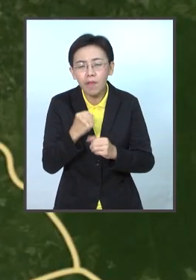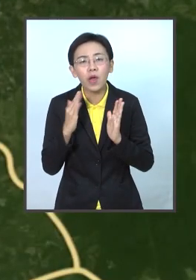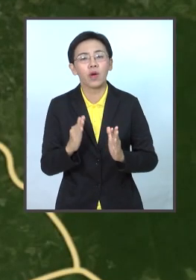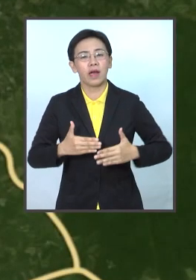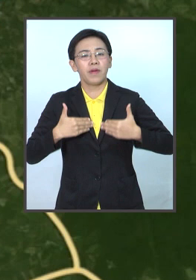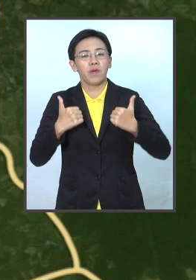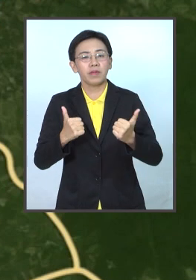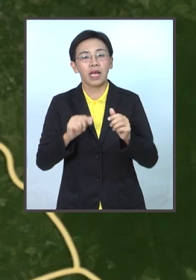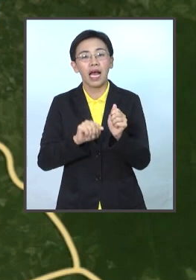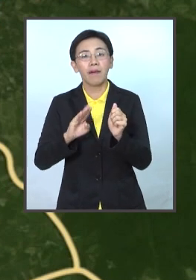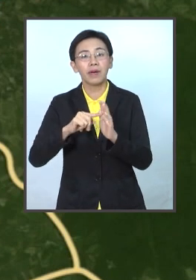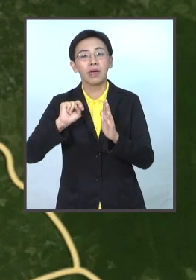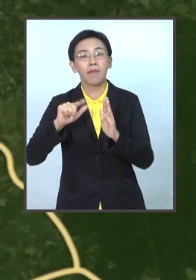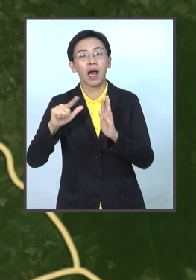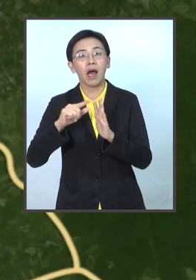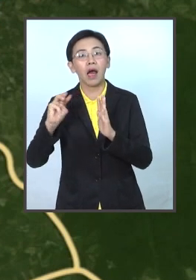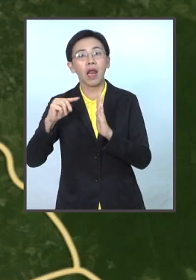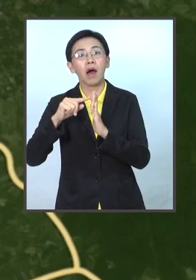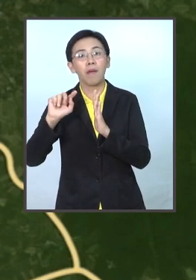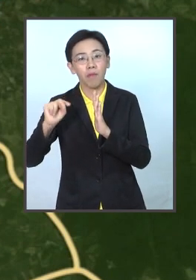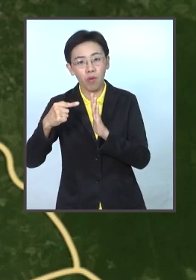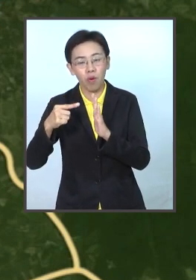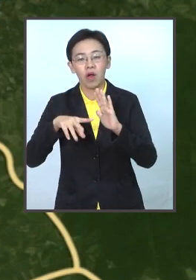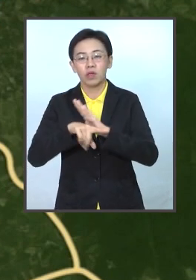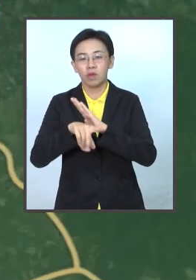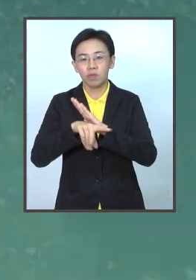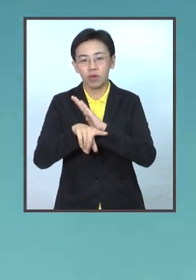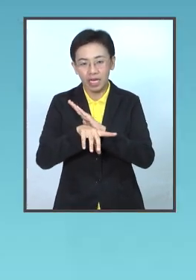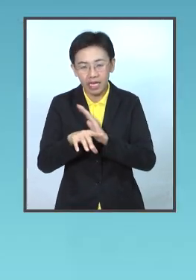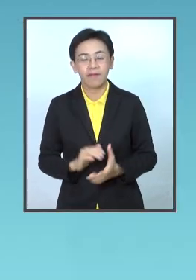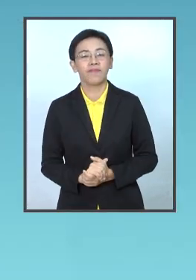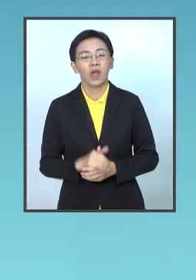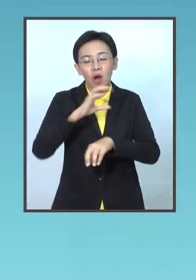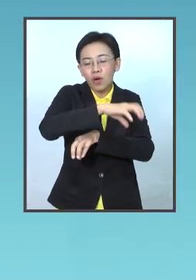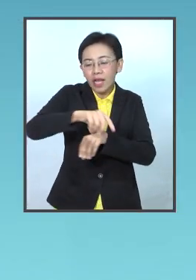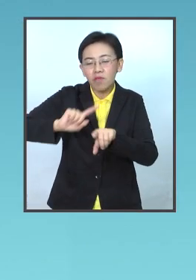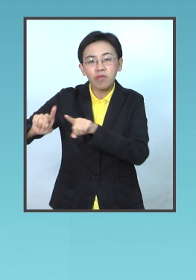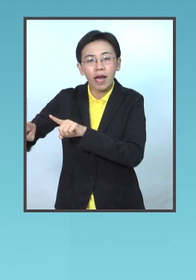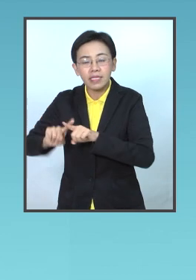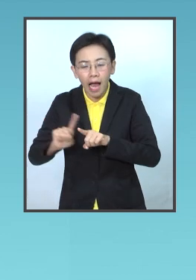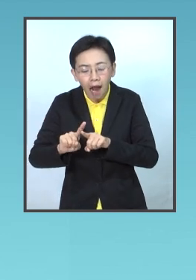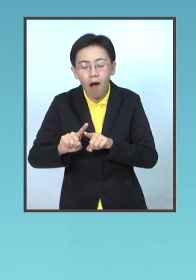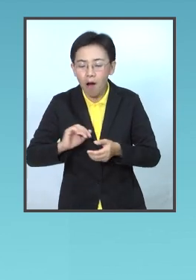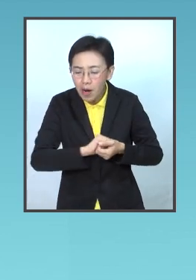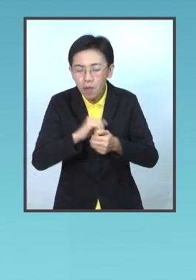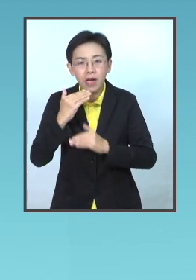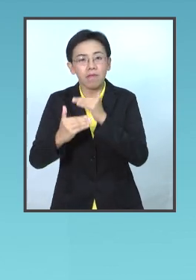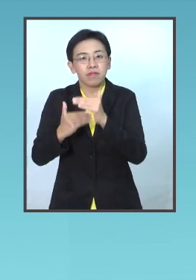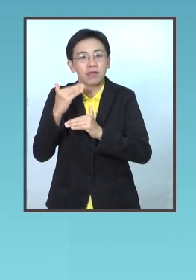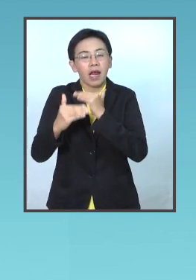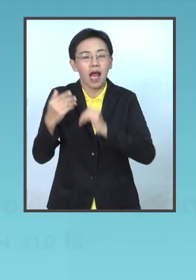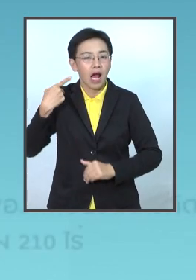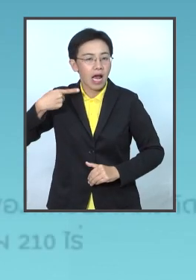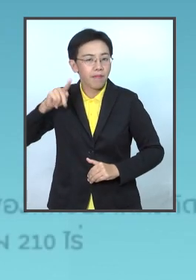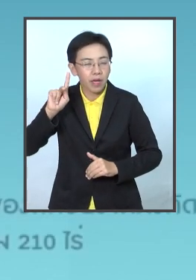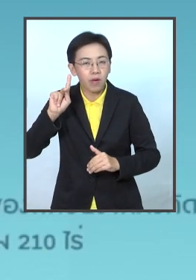ในพื้นที่อำเภอบางละมุงจังหวัดชลบุรีโดยนำที่ตั้งหน่วยงานในสังกัดในพื้นที่มาพัฒนาเพื่อ